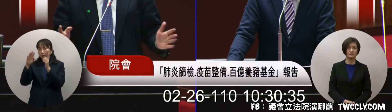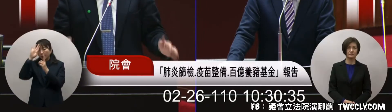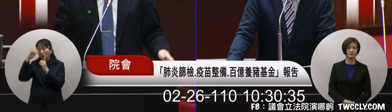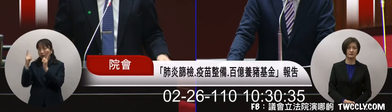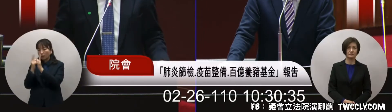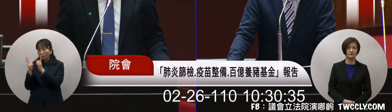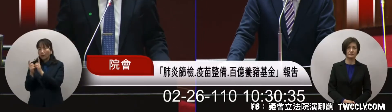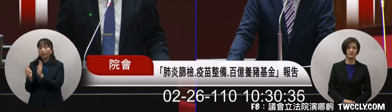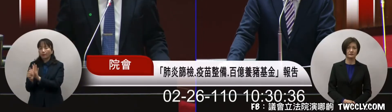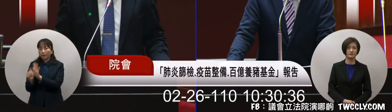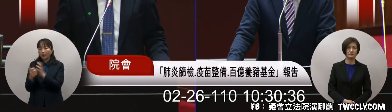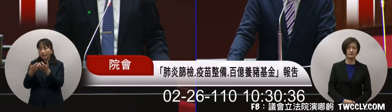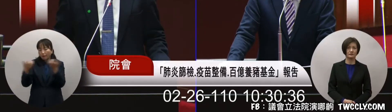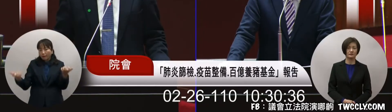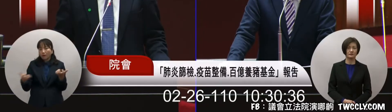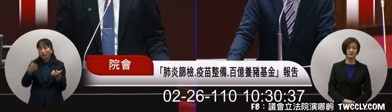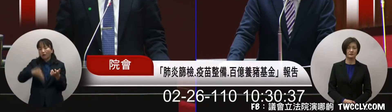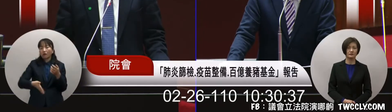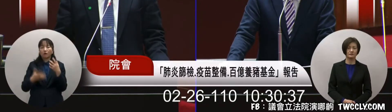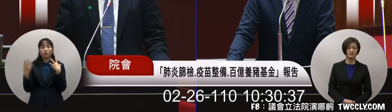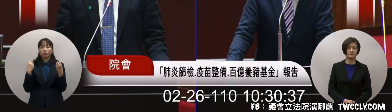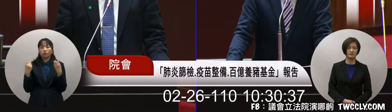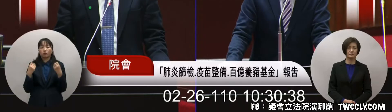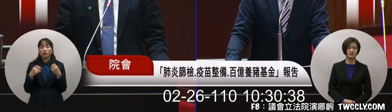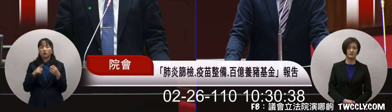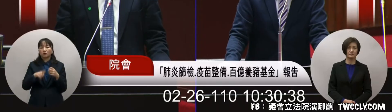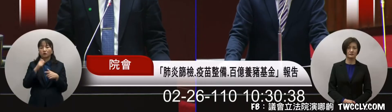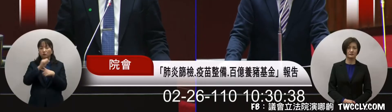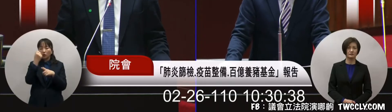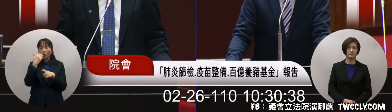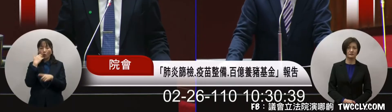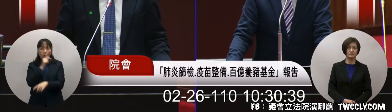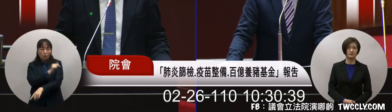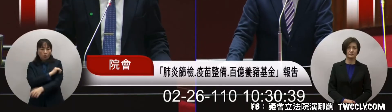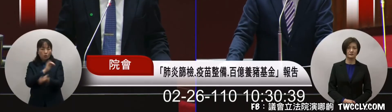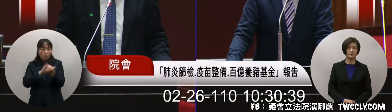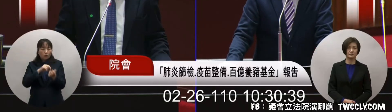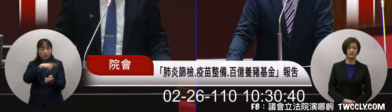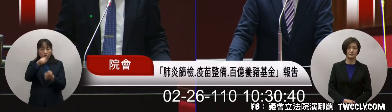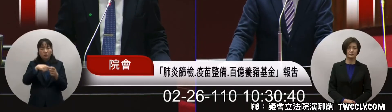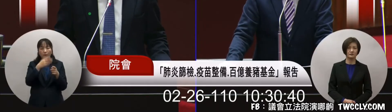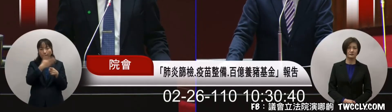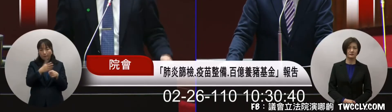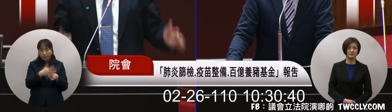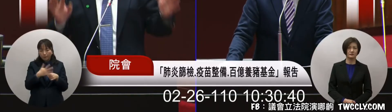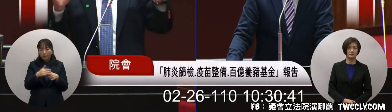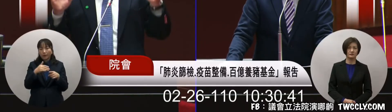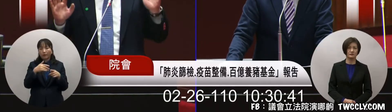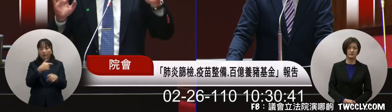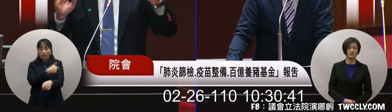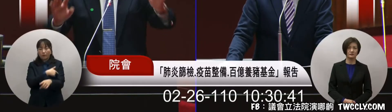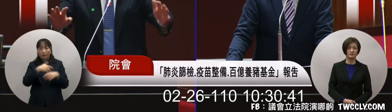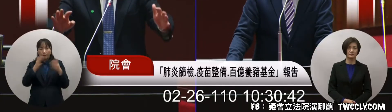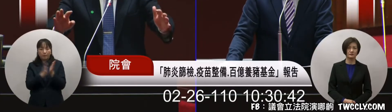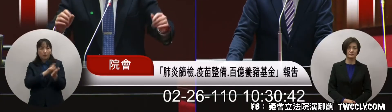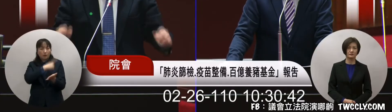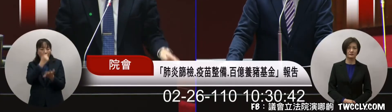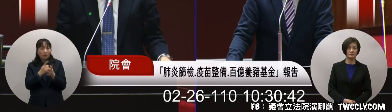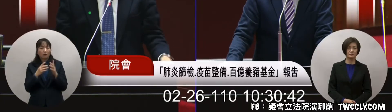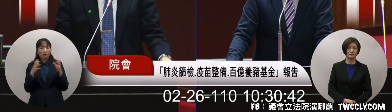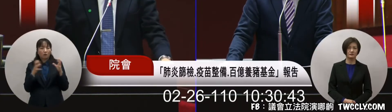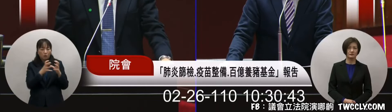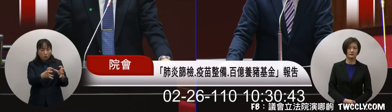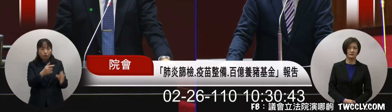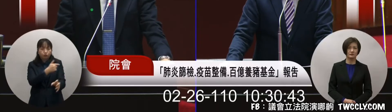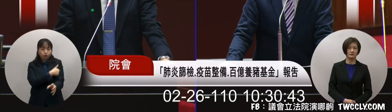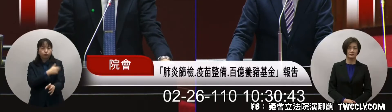做一个有效的区隔。好，所以会建议说，医护人员是分批来施打，不要一下子整批都进去打，那反